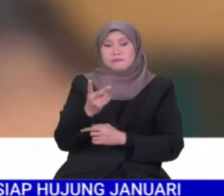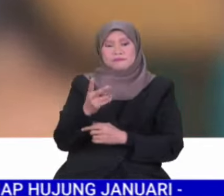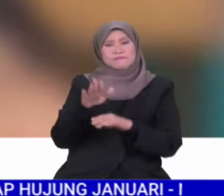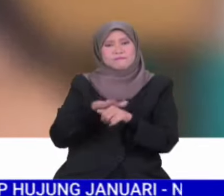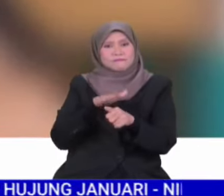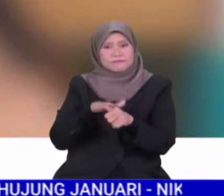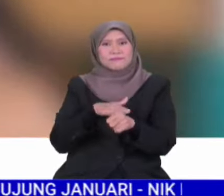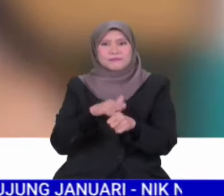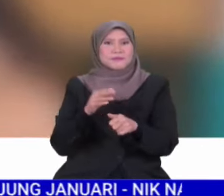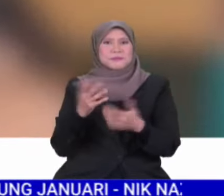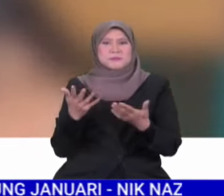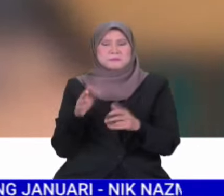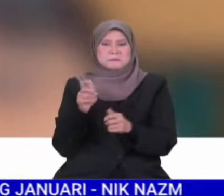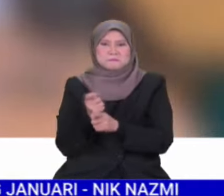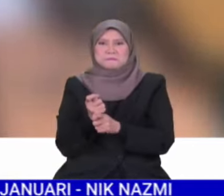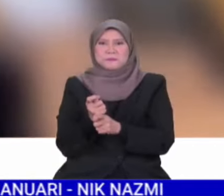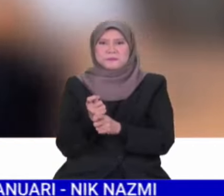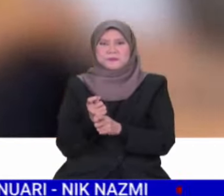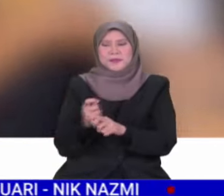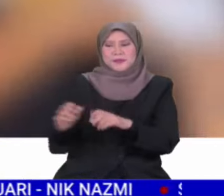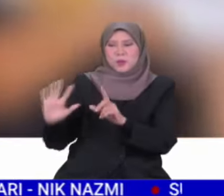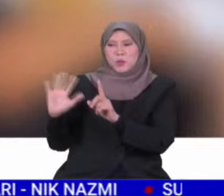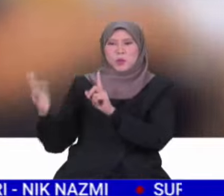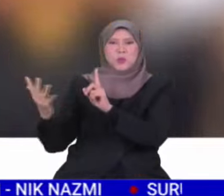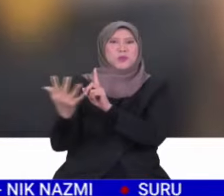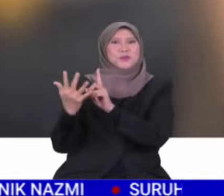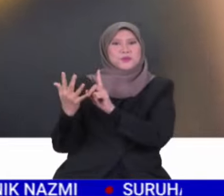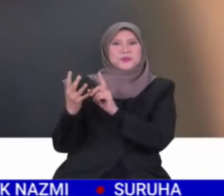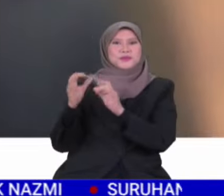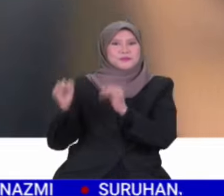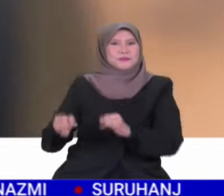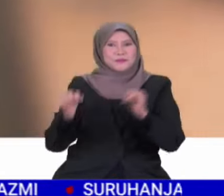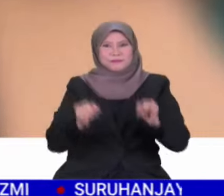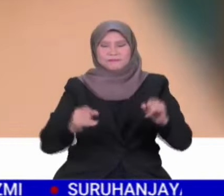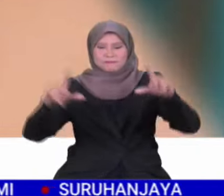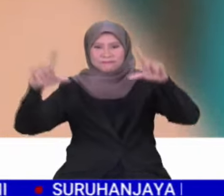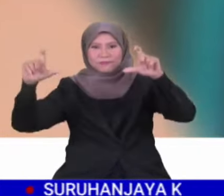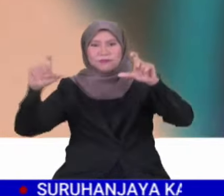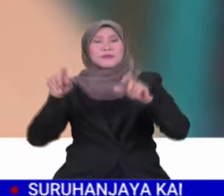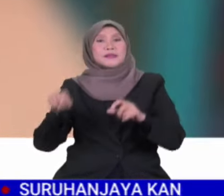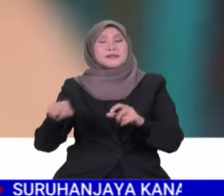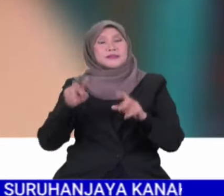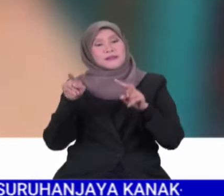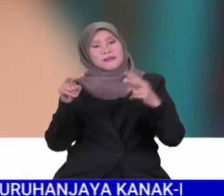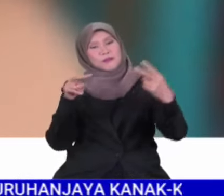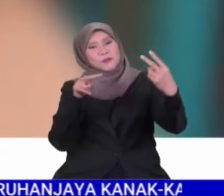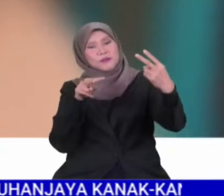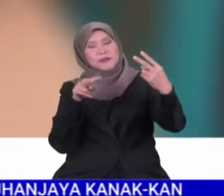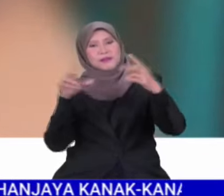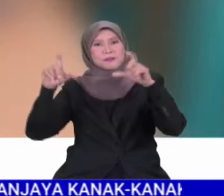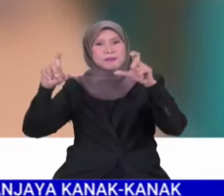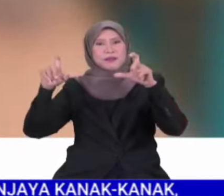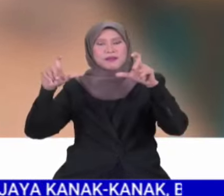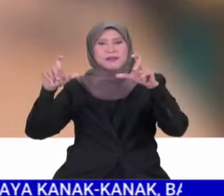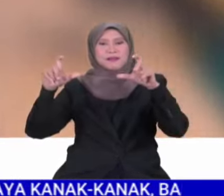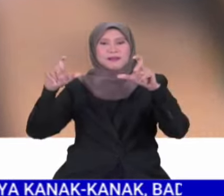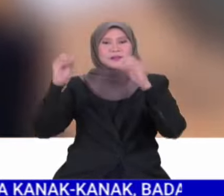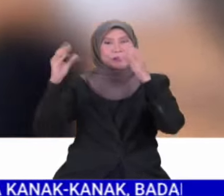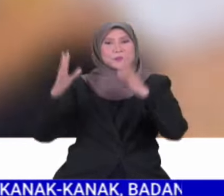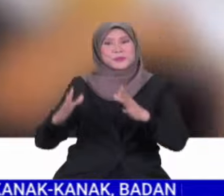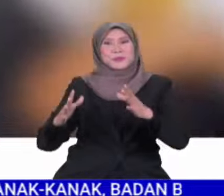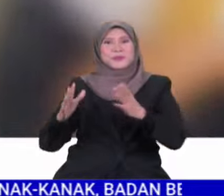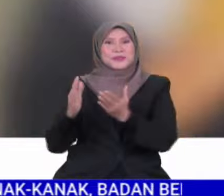begitu jinak kerana tidak berganjak walaupun dikerumuni beberapa individu. Gagak tersebut turut memandang telefon yang dikeluarkan salah seorang